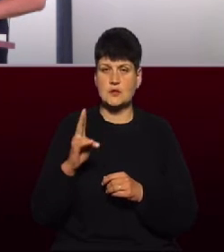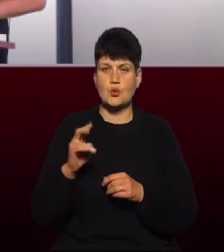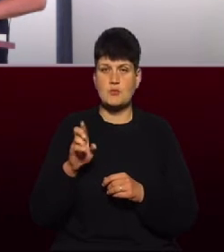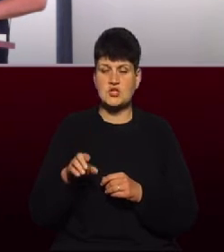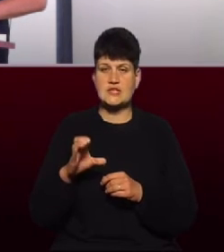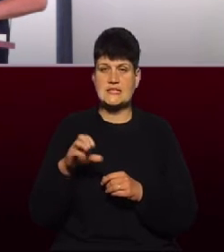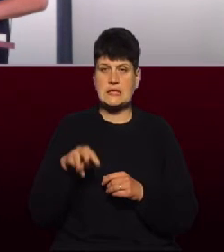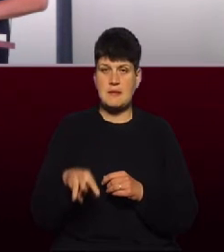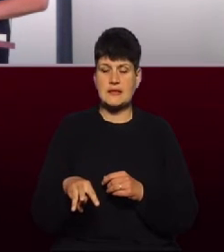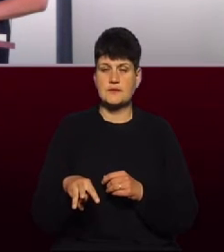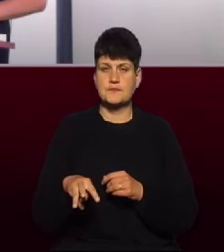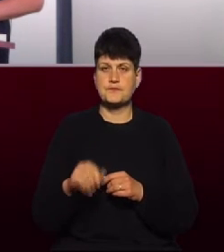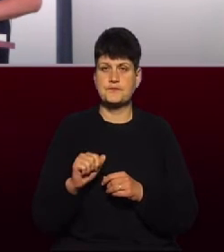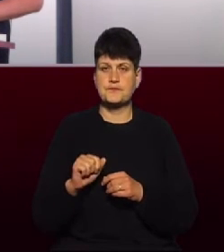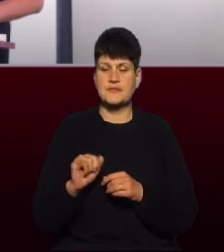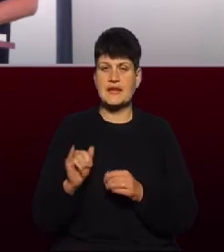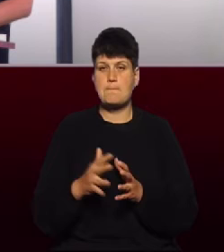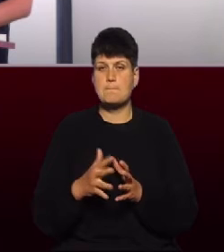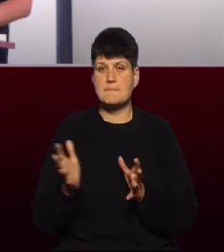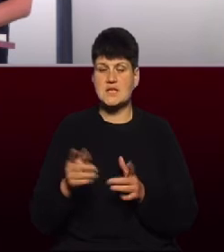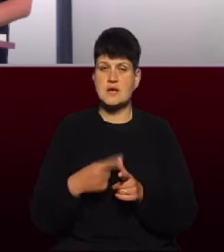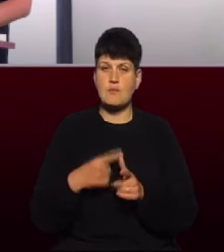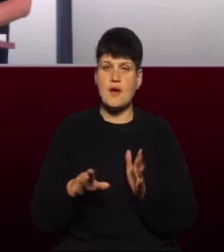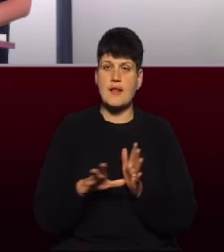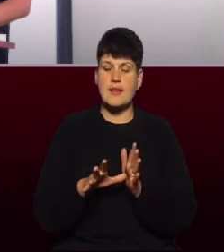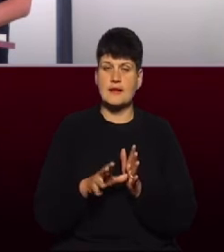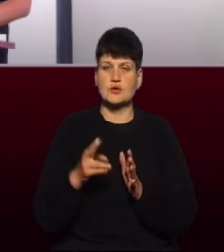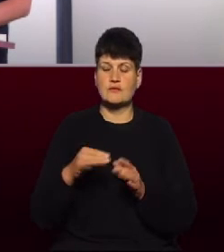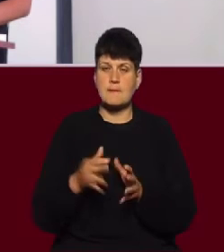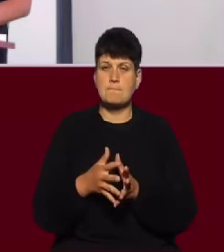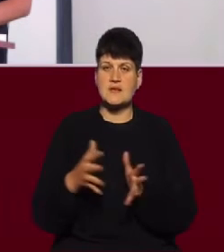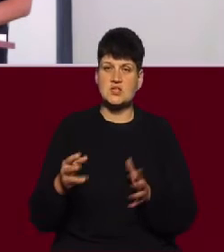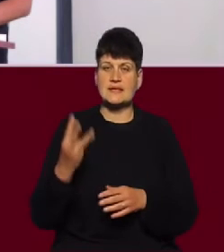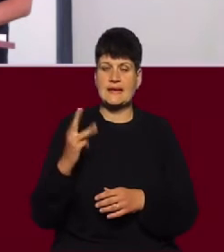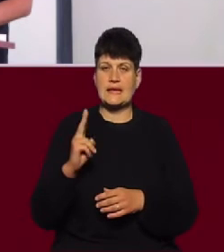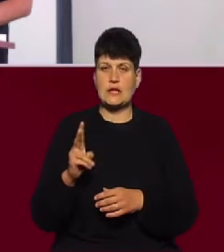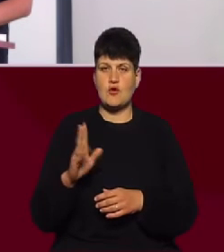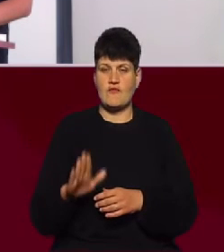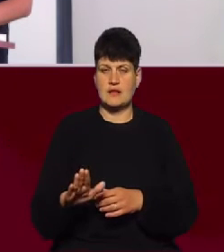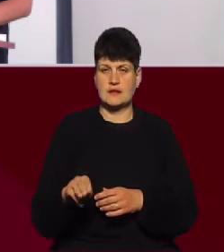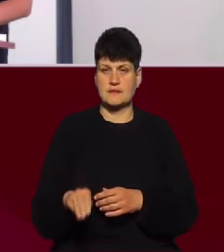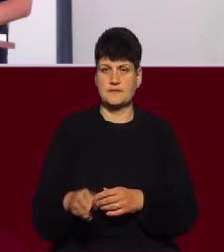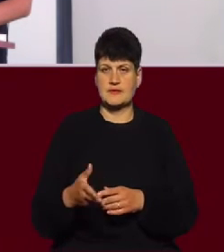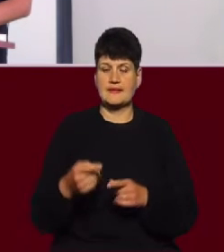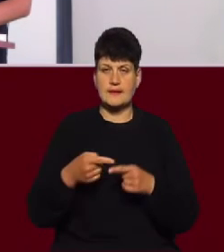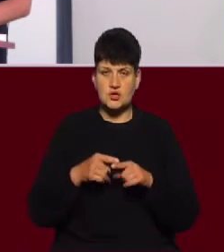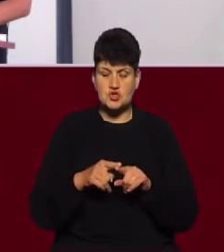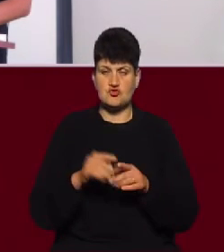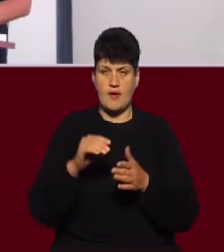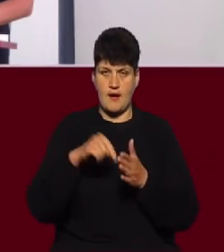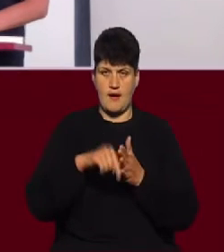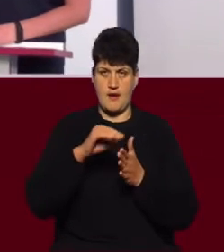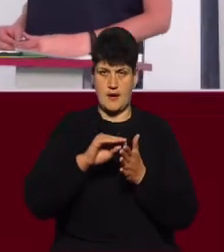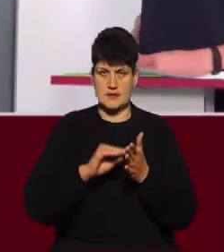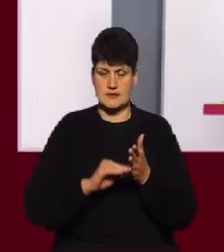50 кубічних сантиметрів і більше, або електродвигуна потужністю понад 3 кВт. В технічних характеристиках дуже